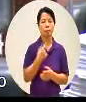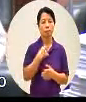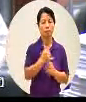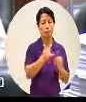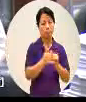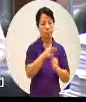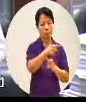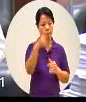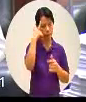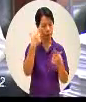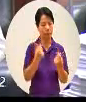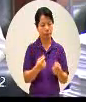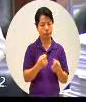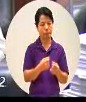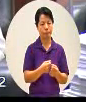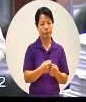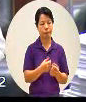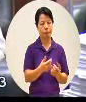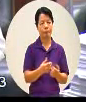的共识，